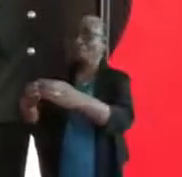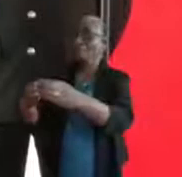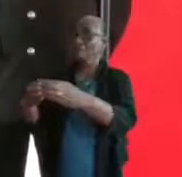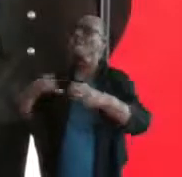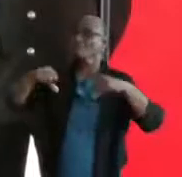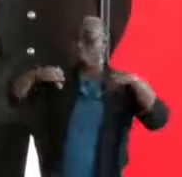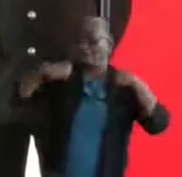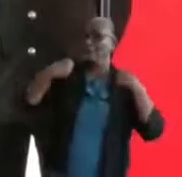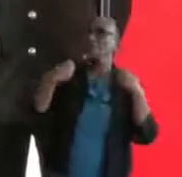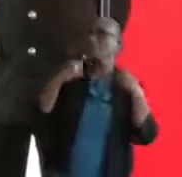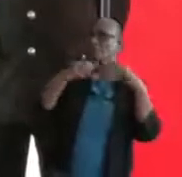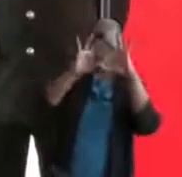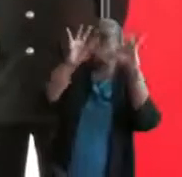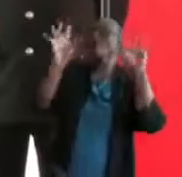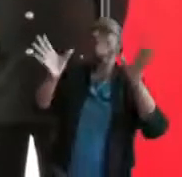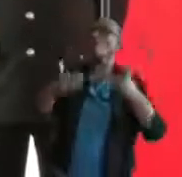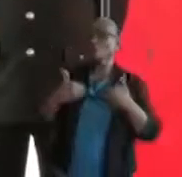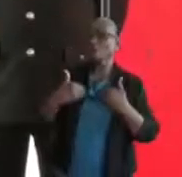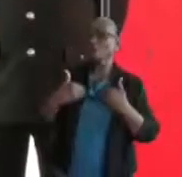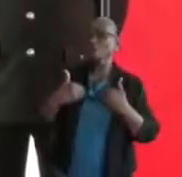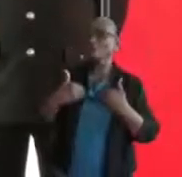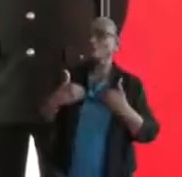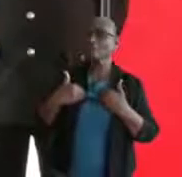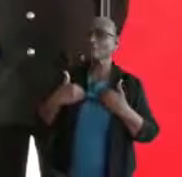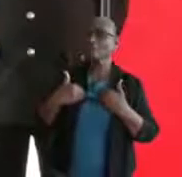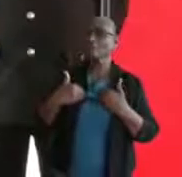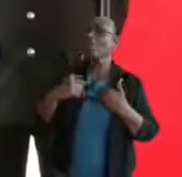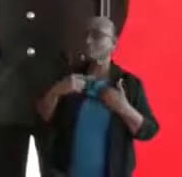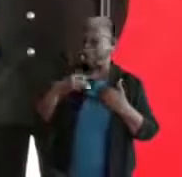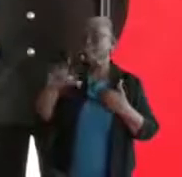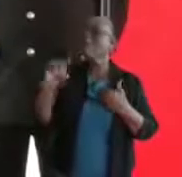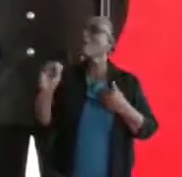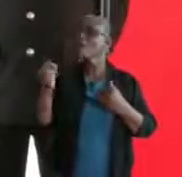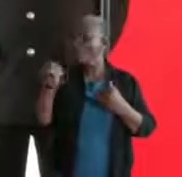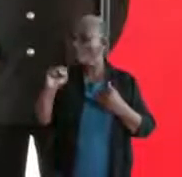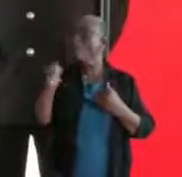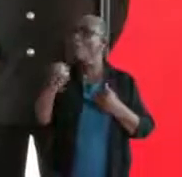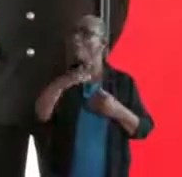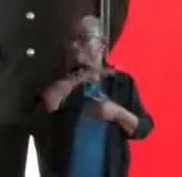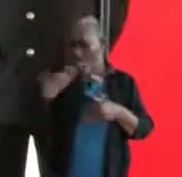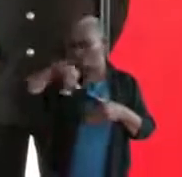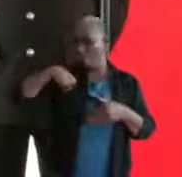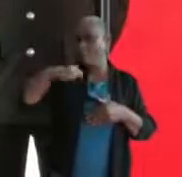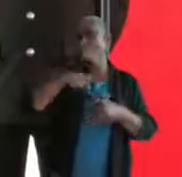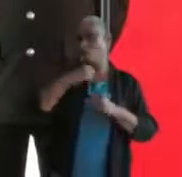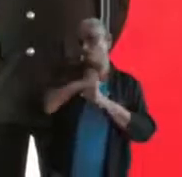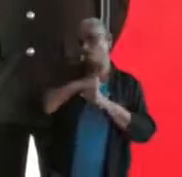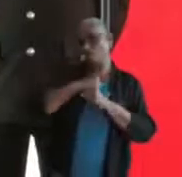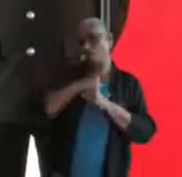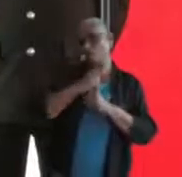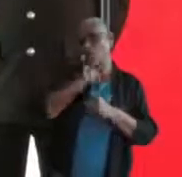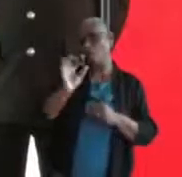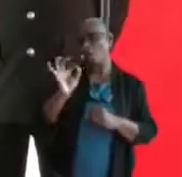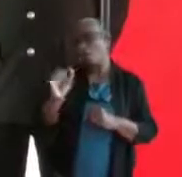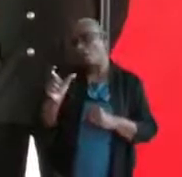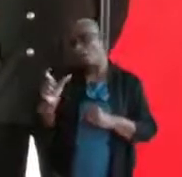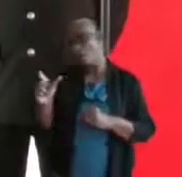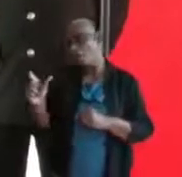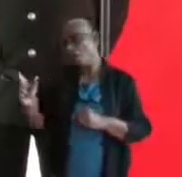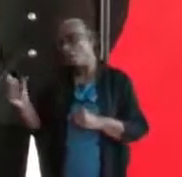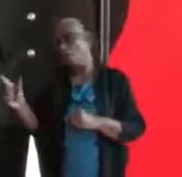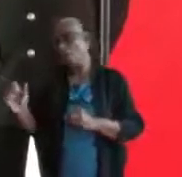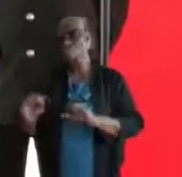begin duidelijk gemaakt dat ze het ons moeilijk zullen maken alle mooie woorden van constructieve